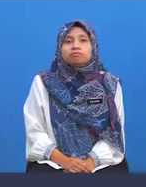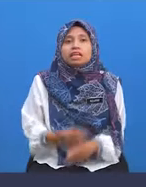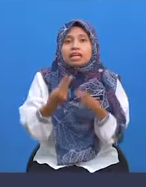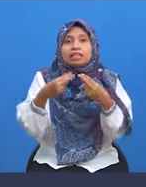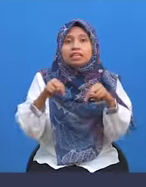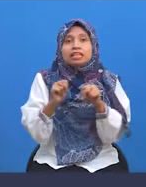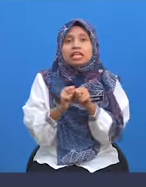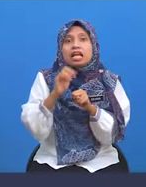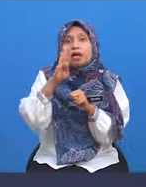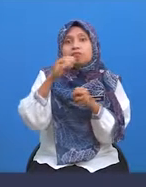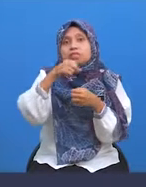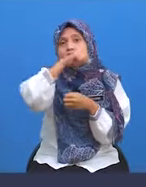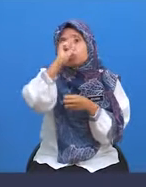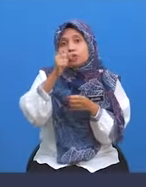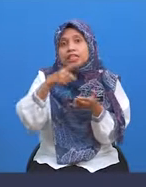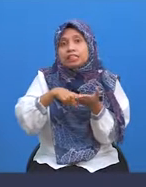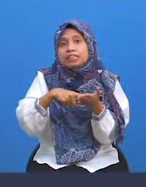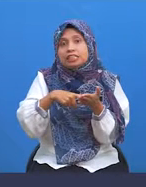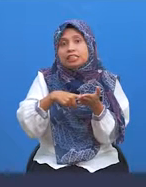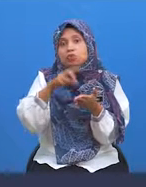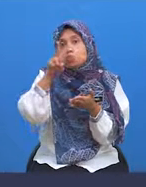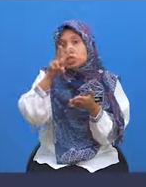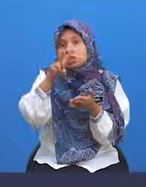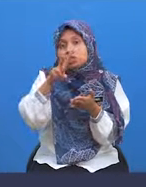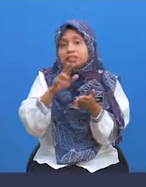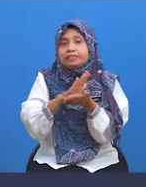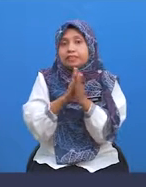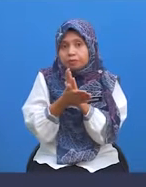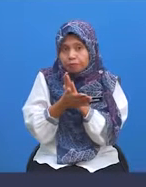juga adalah 2.